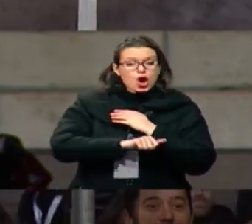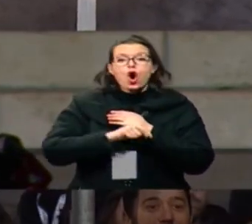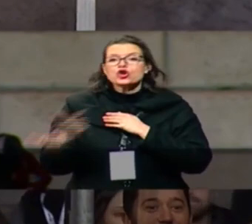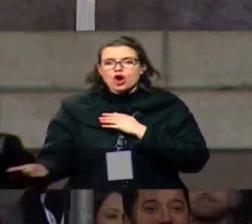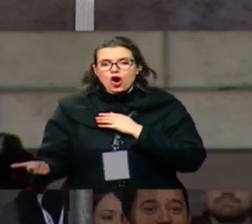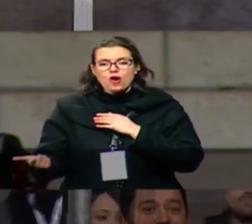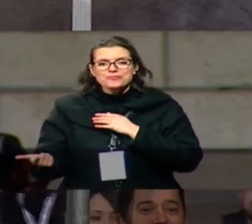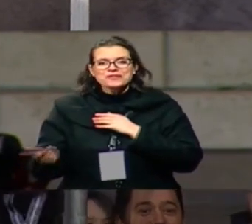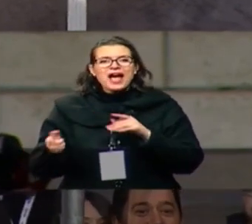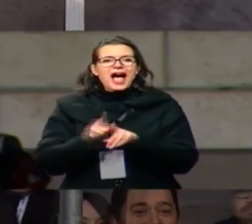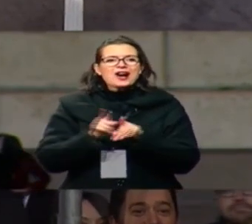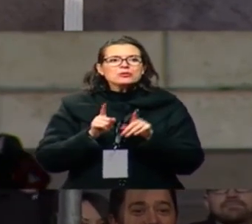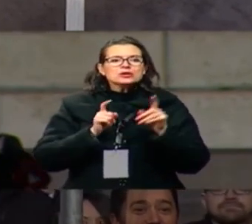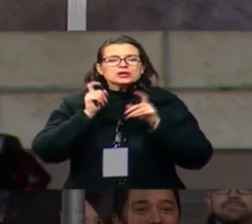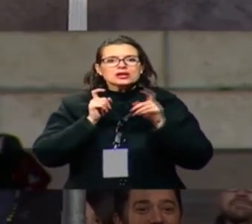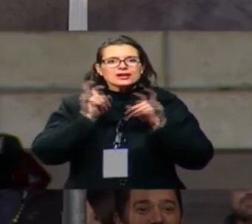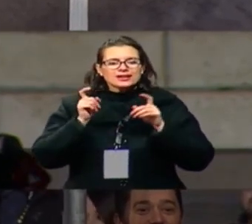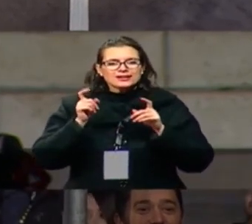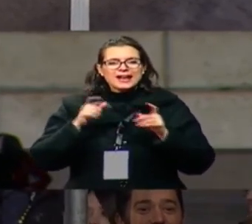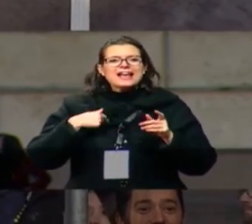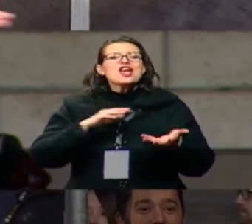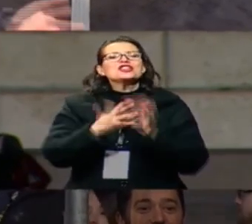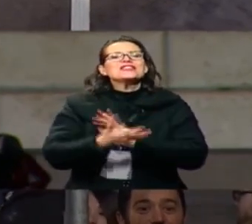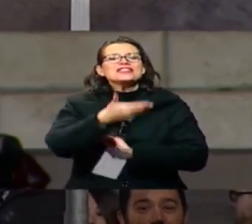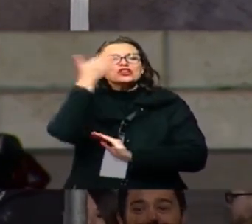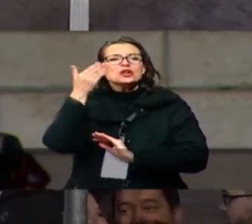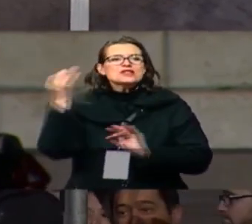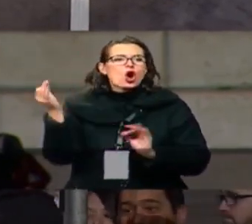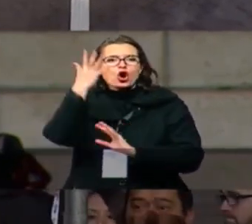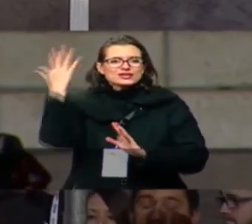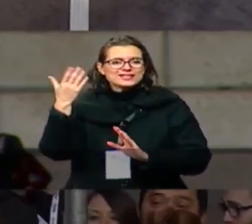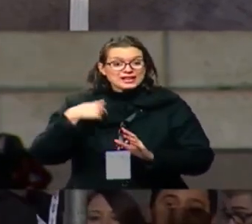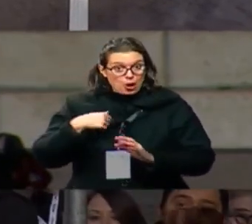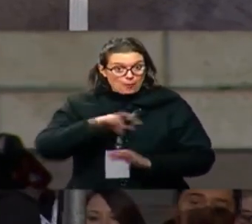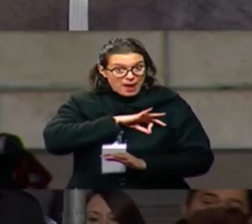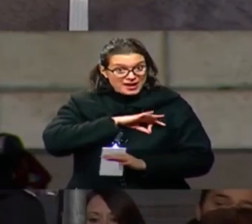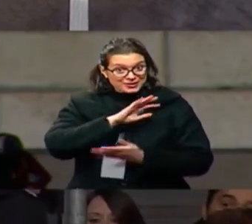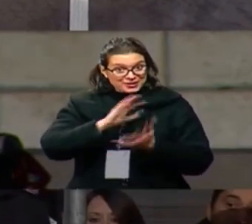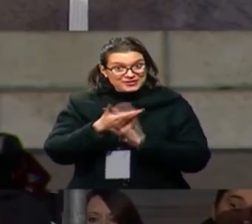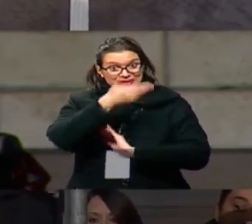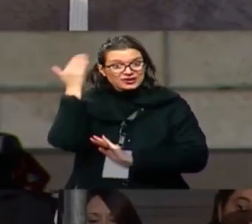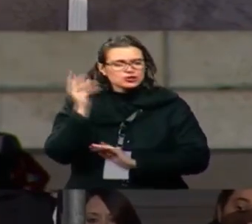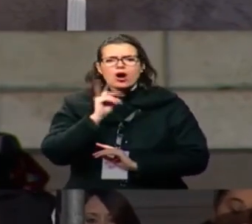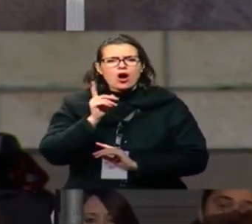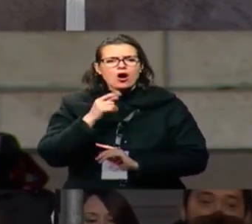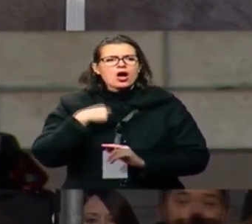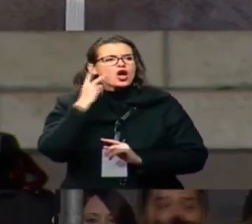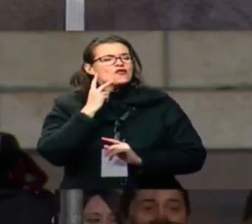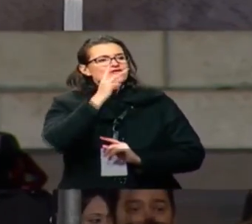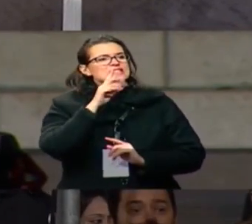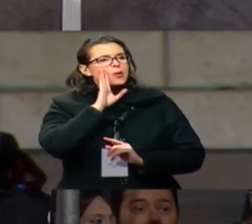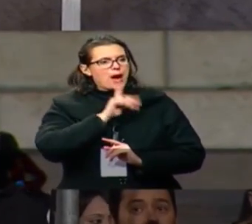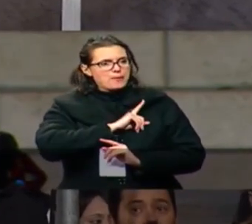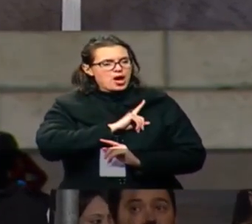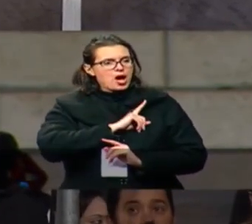un tic è un tic io sono diventato onesto per caso non per me merito ve lo giuro ho visto mio padre che era uno che stringeva